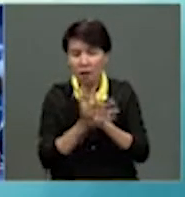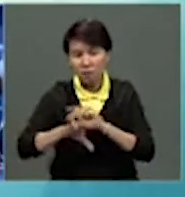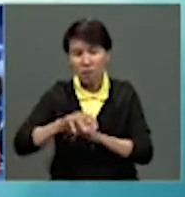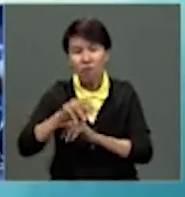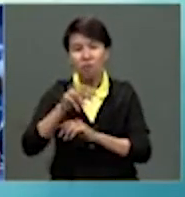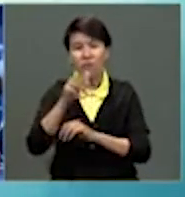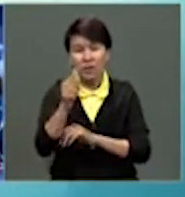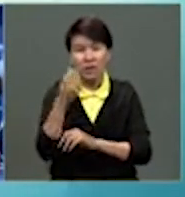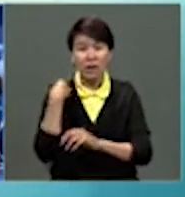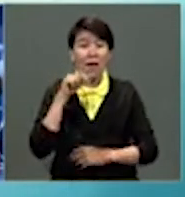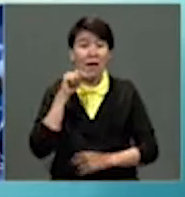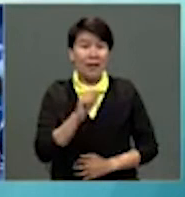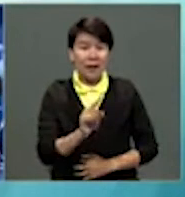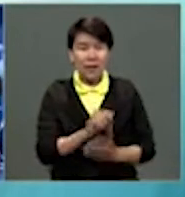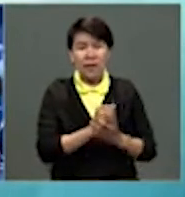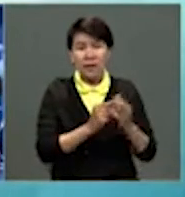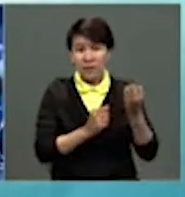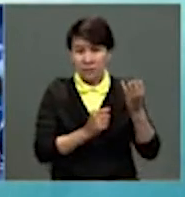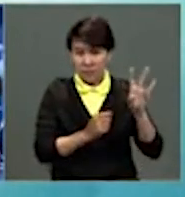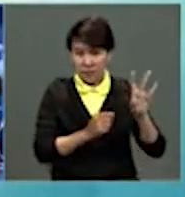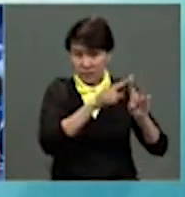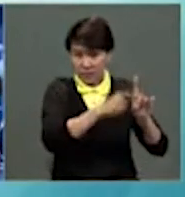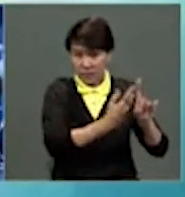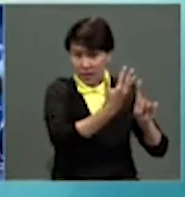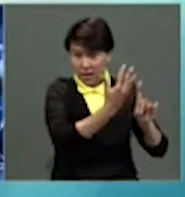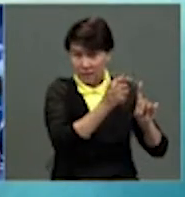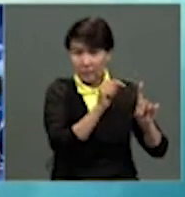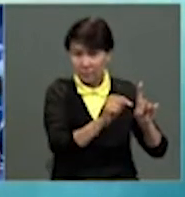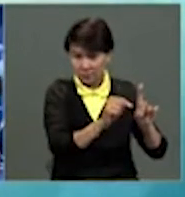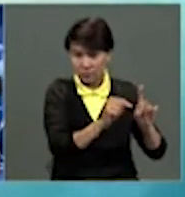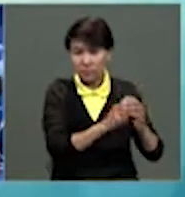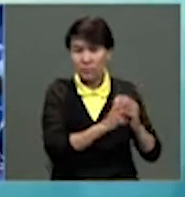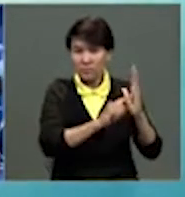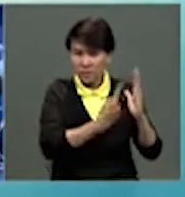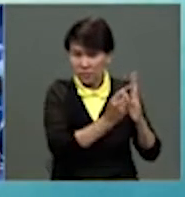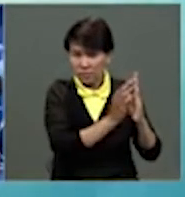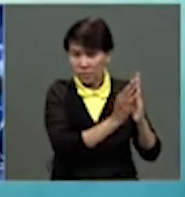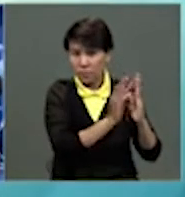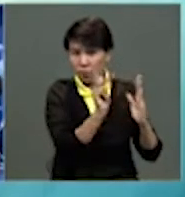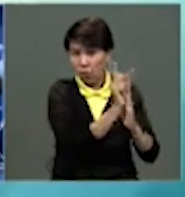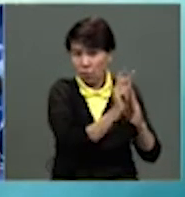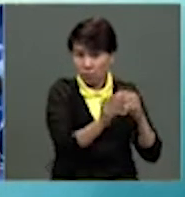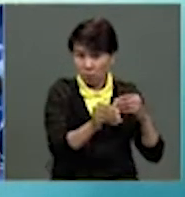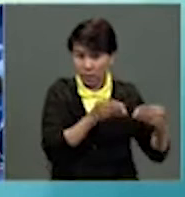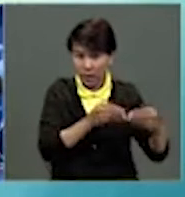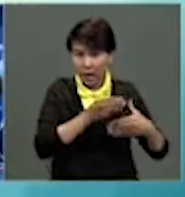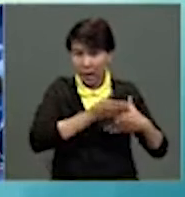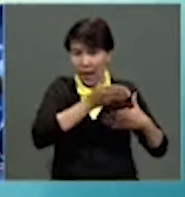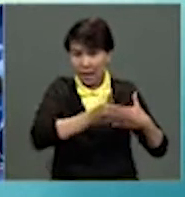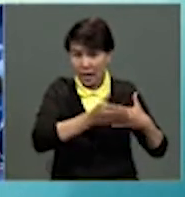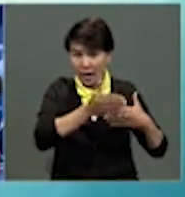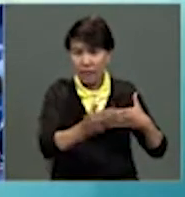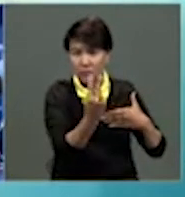จะได้ใช้เวลานี้ในการที่จะปรับปรุงตัวเลขของจังหวัดท่านของพื้นที่ทั้งให้ดีขึ้นมาดูช่วงเวลาครับพฤติกรรมการป้องกันตัวเองระหว่างตั้งแต่17พฤษภาอะสิ 7พฤษภาคมซึ่งเป็นการมาตรการผ่อนคลายระยะที่2มาถึง